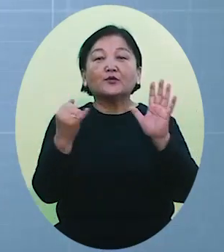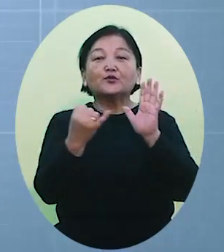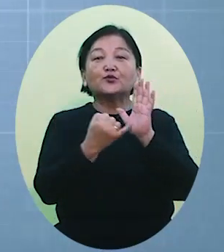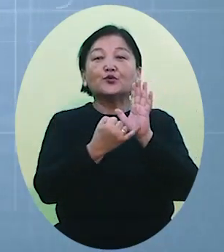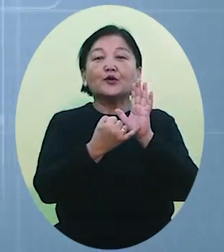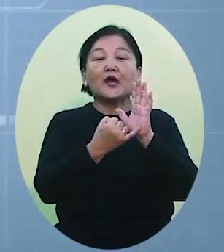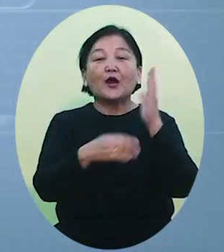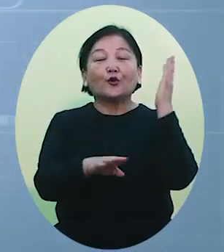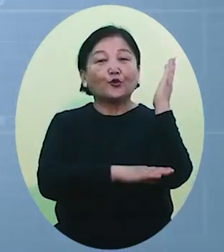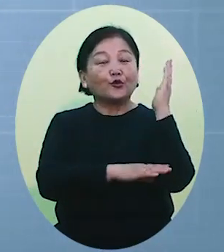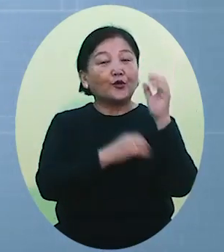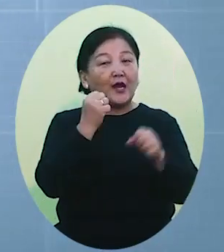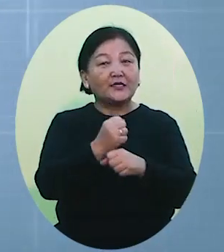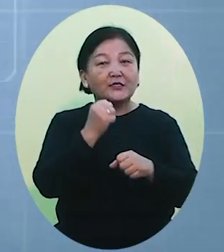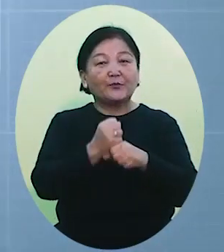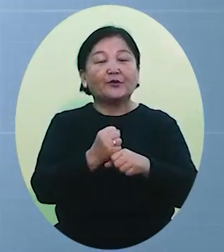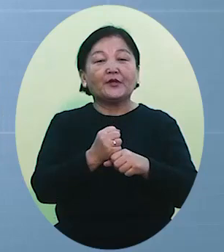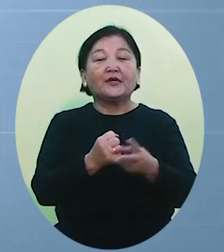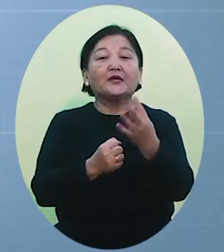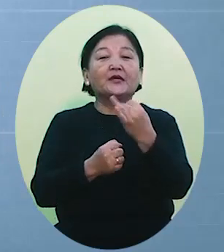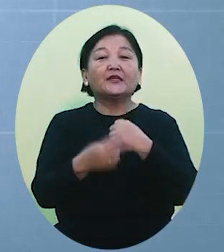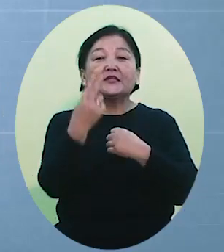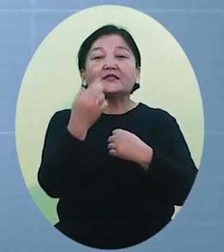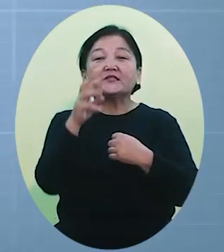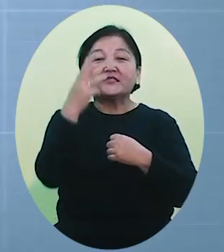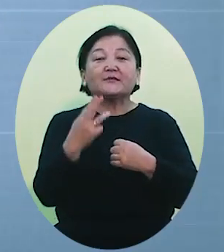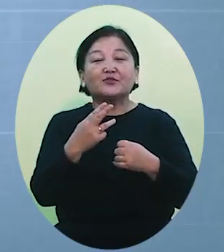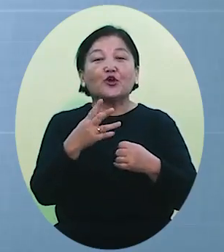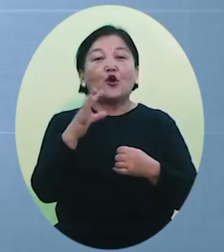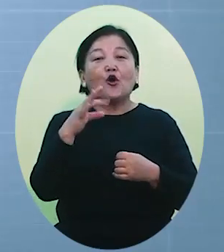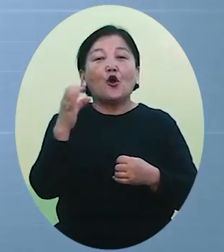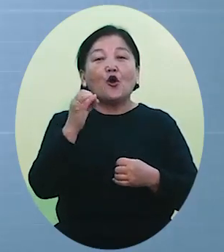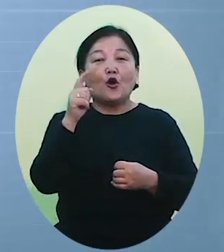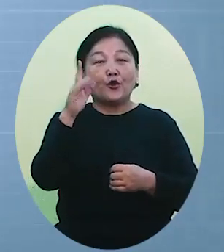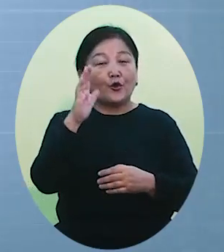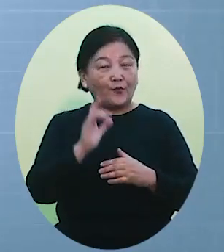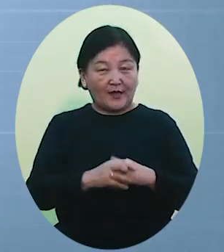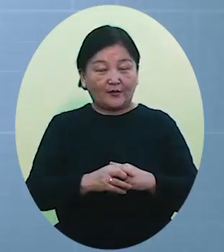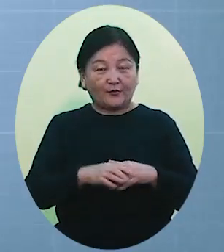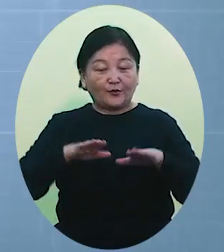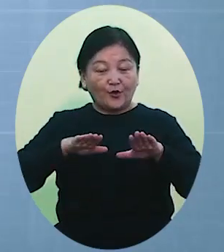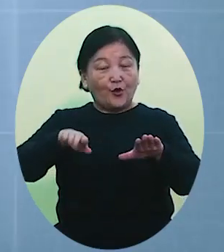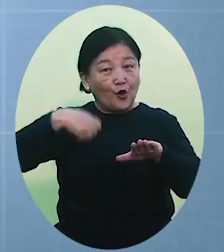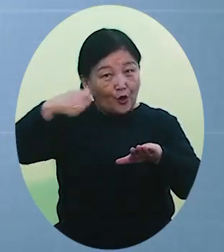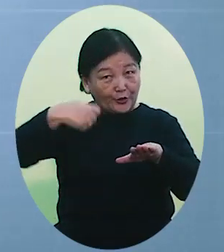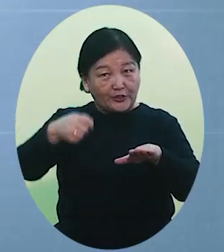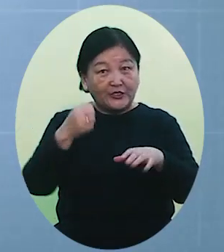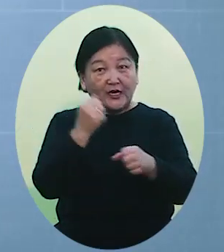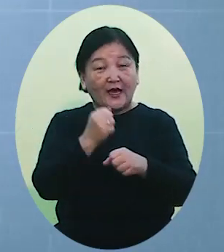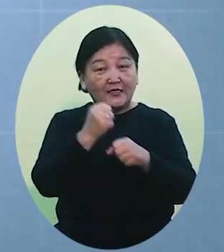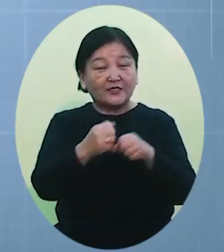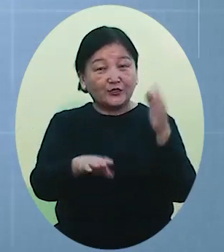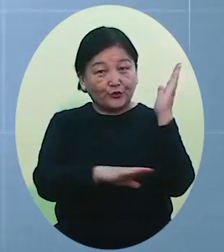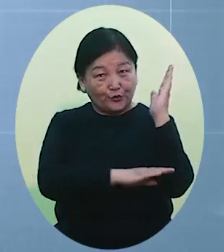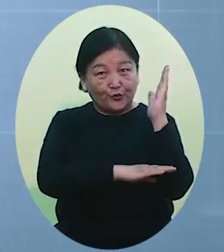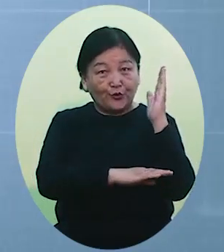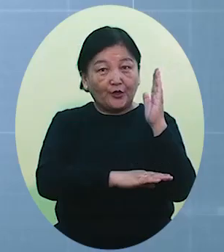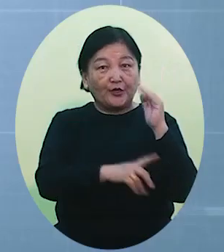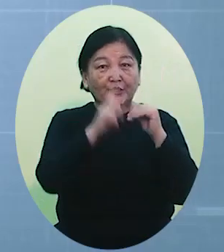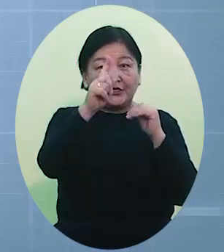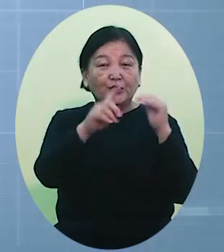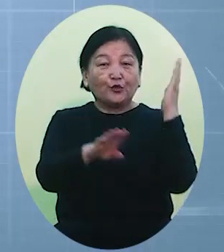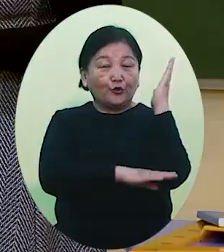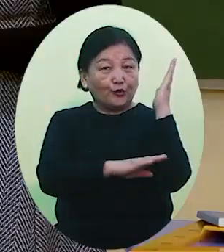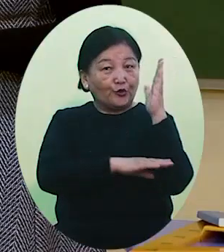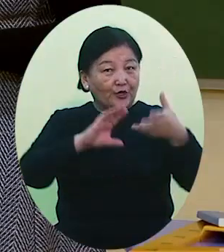тухайн өдрүүдэд ойд бэлэн болгох цамцны тооны хамаарлын томьёогоор илэрхийл. За Г асуулт нь хамаарлыг графикаар